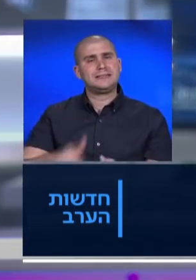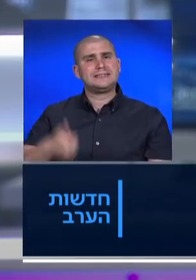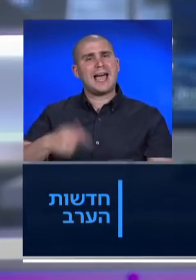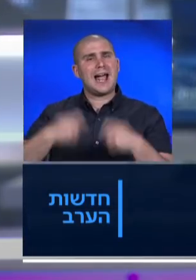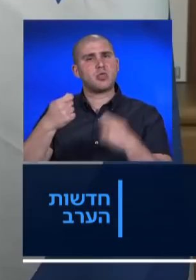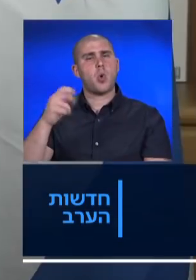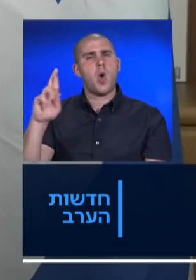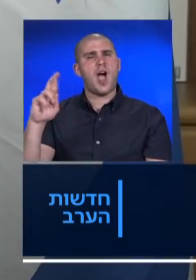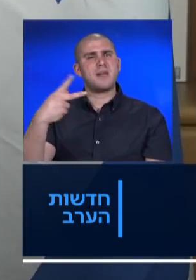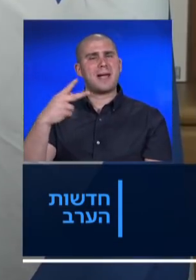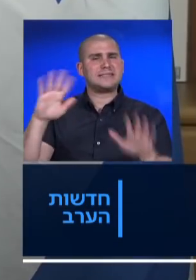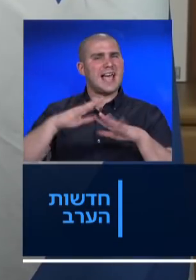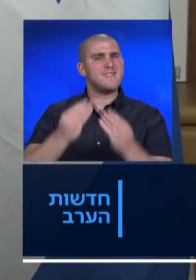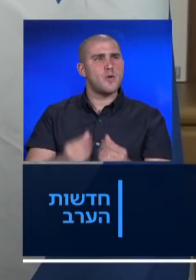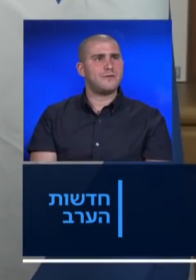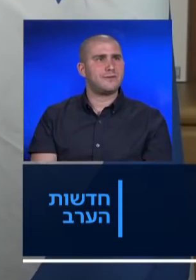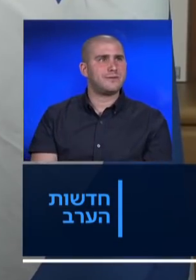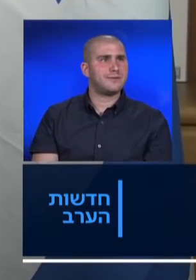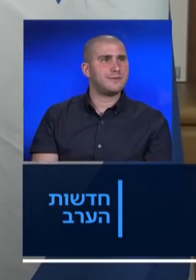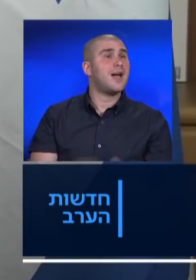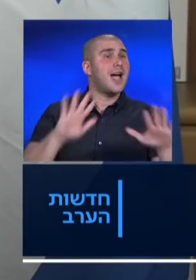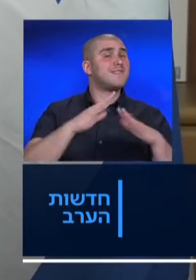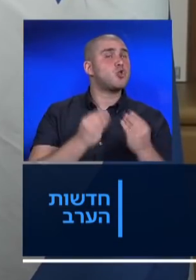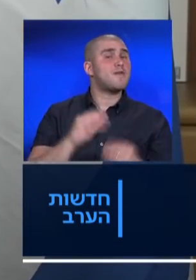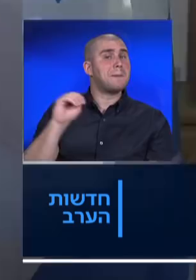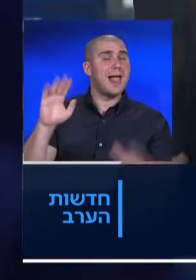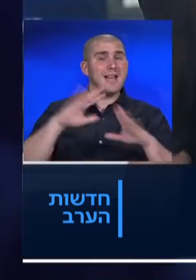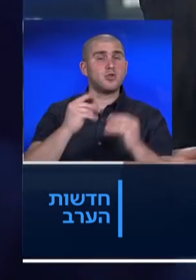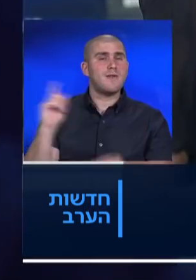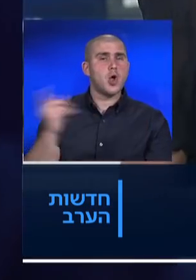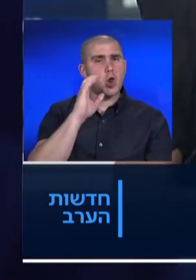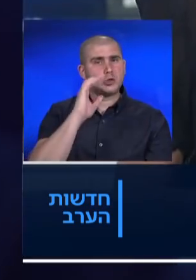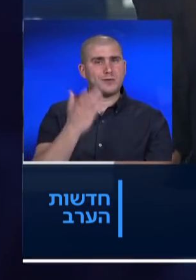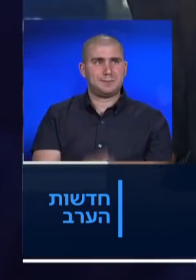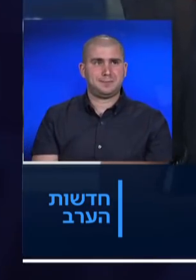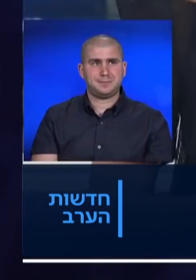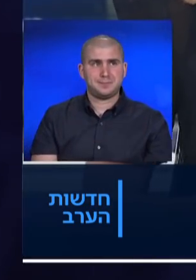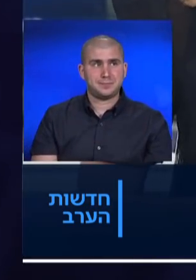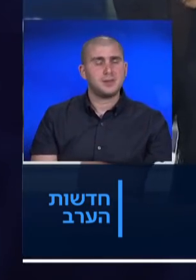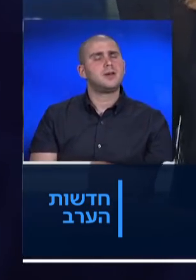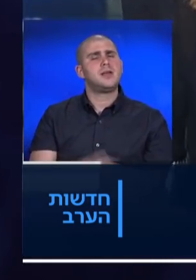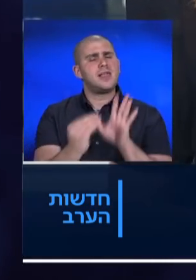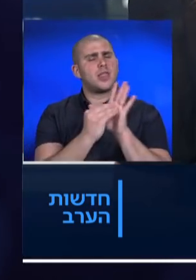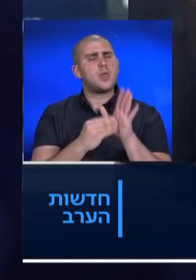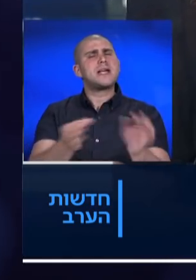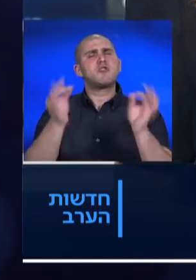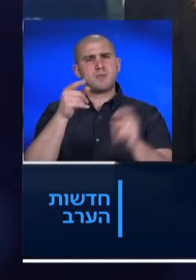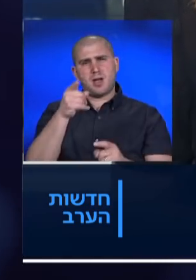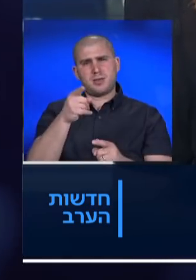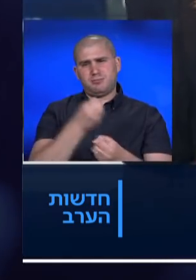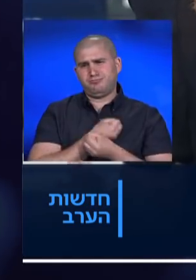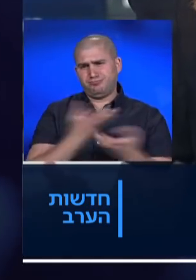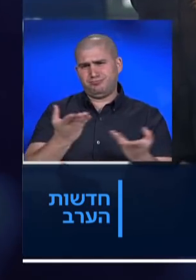טוב. ערב טוב, מיכל. ערב טוב לצופים. אז לפי נתונים רשמיים שאתם מוציאים היום,